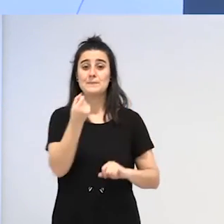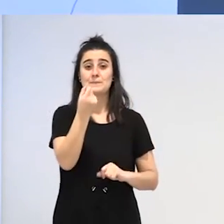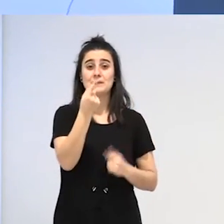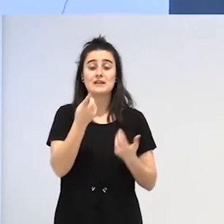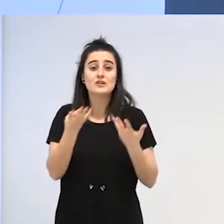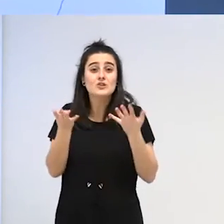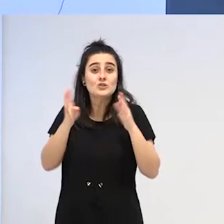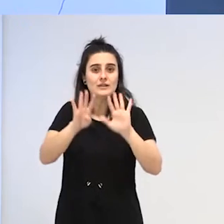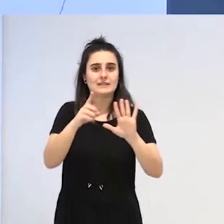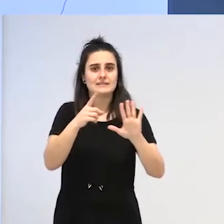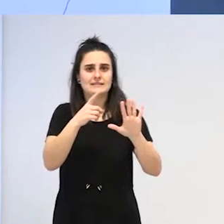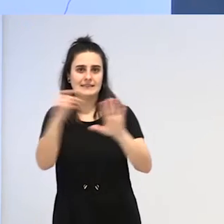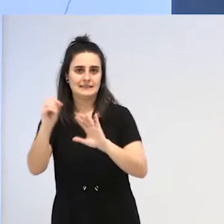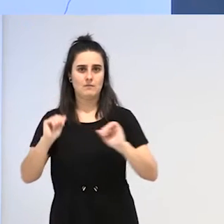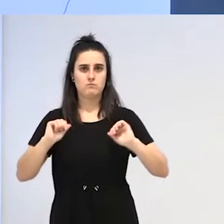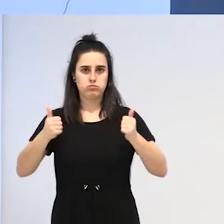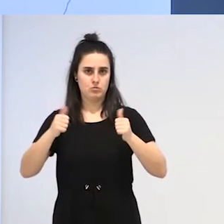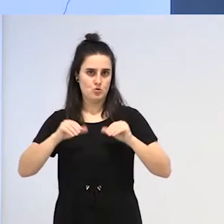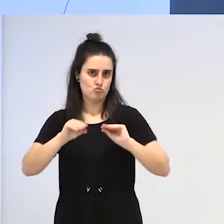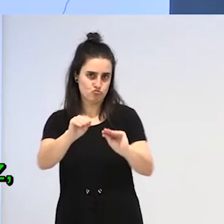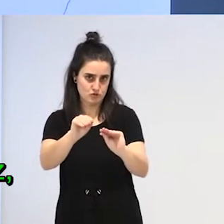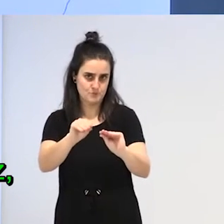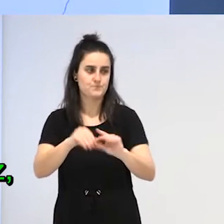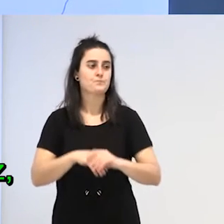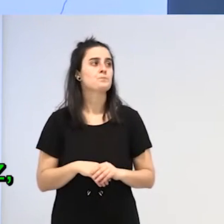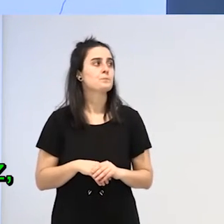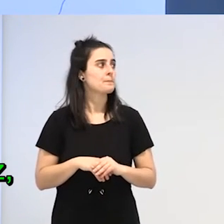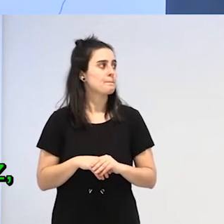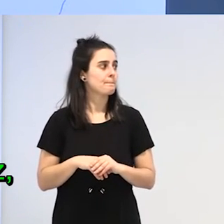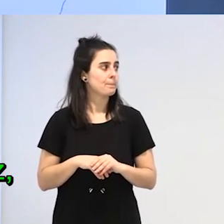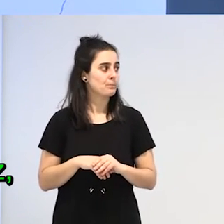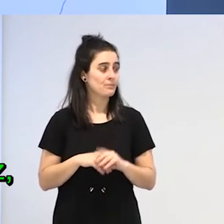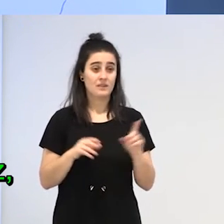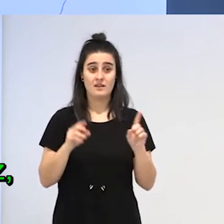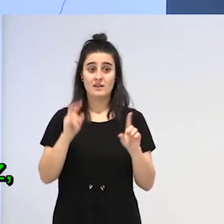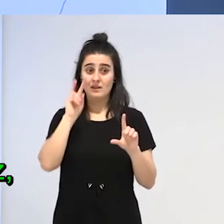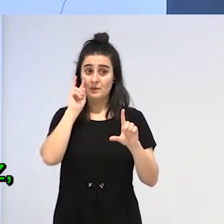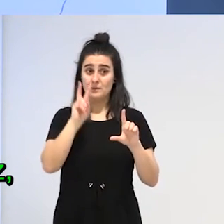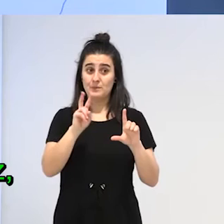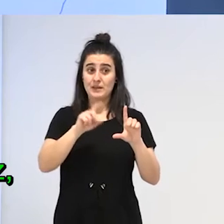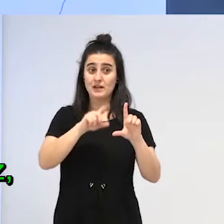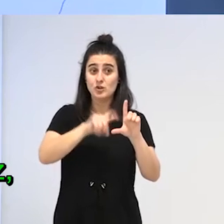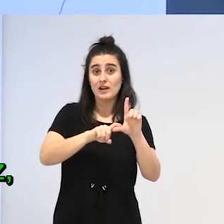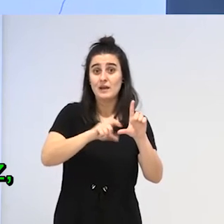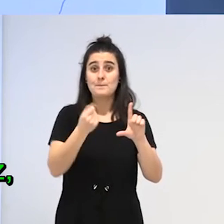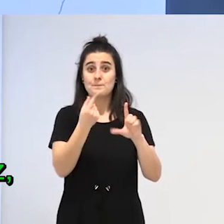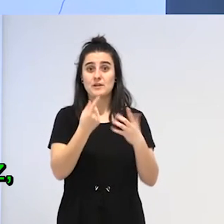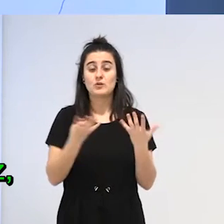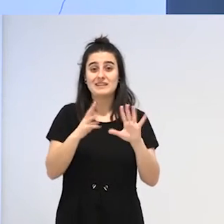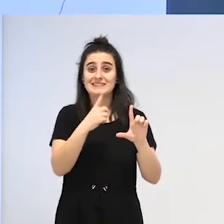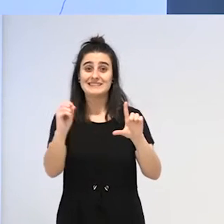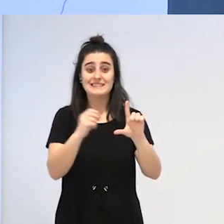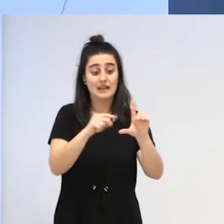1960. hamarkadan hasi zen erabiltzen. Eta, bueno, gerora ikusten duzuenez, ba, gora egin du